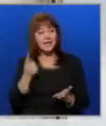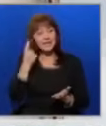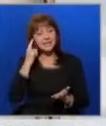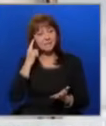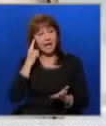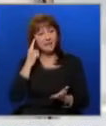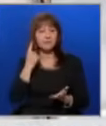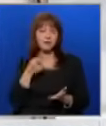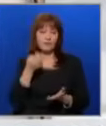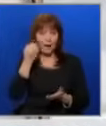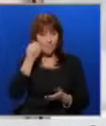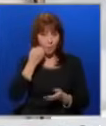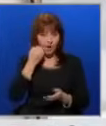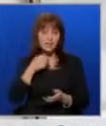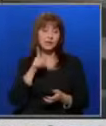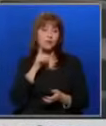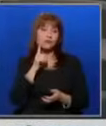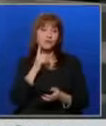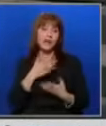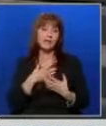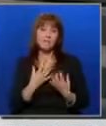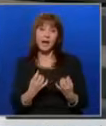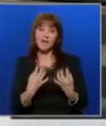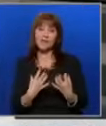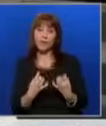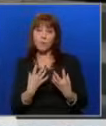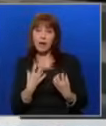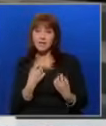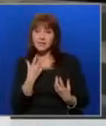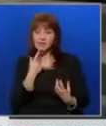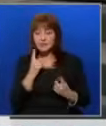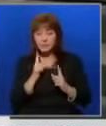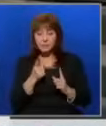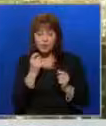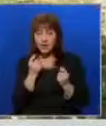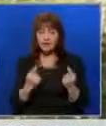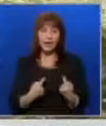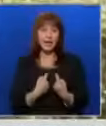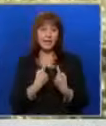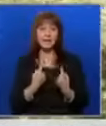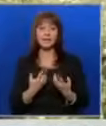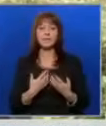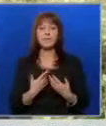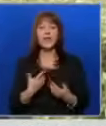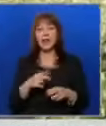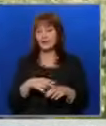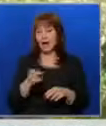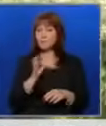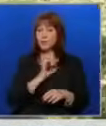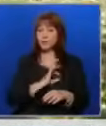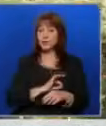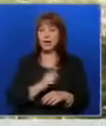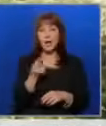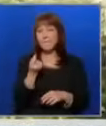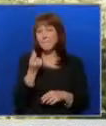наистина много полезно, човек да се информира на време и да може да реагира за своята безопасност. Да, получихме. Малко